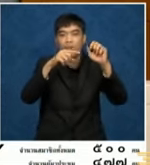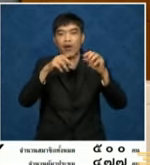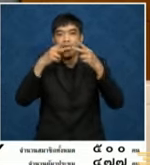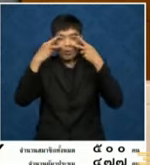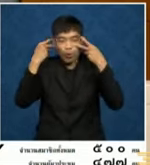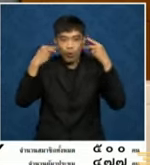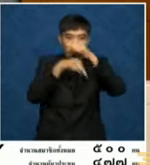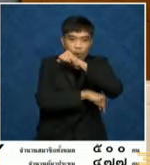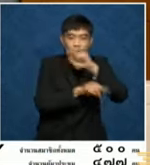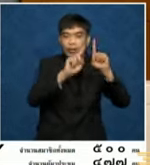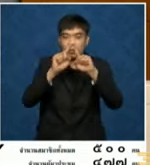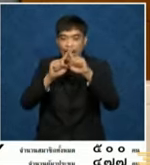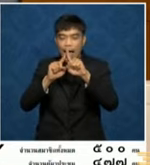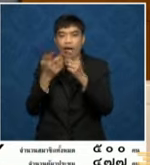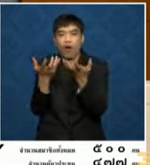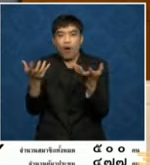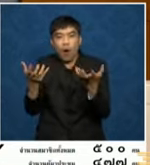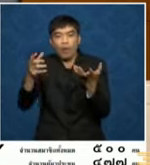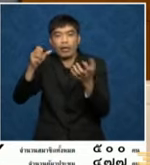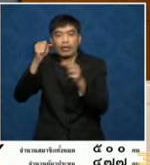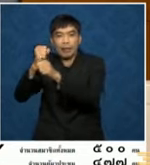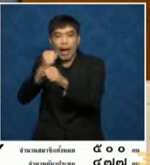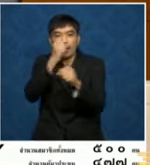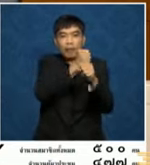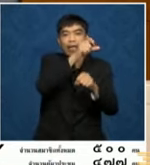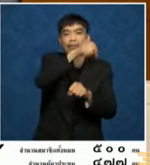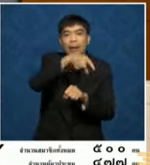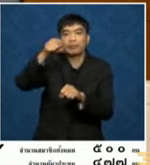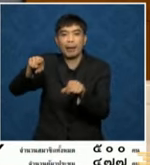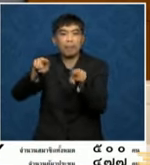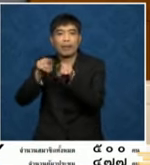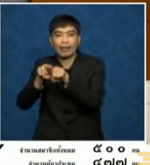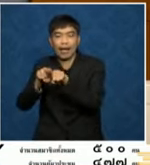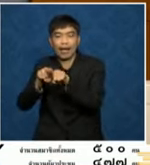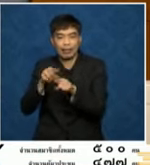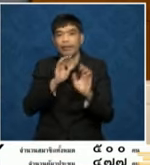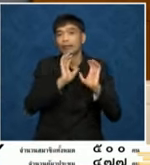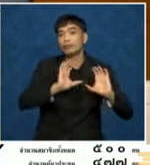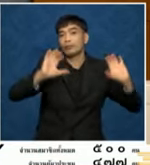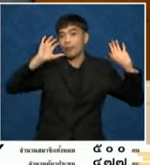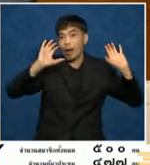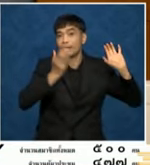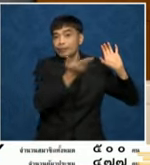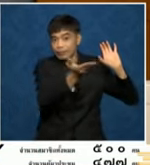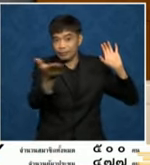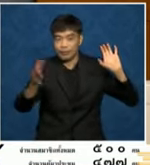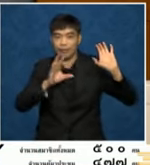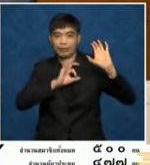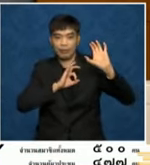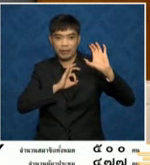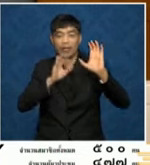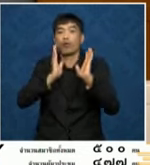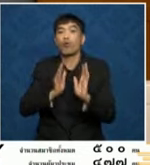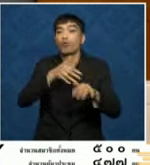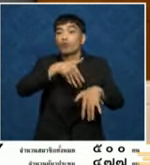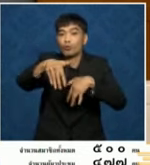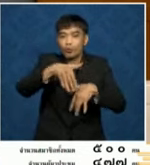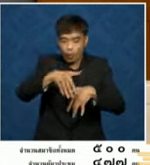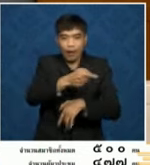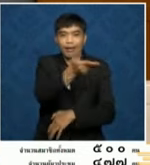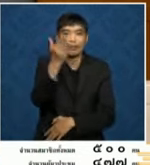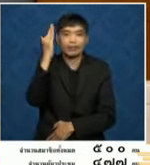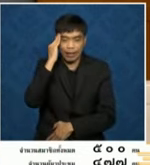ได้รับผมต้องเรียนอย่างนี้ครับว่าในขณะนี้เนี่ยรัฐบาลเองรวมถึงท่านสมาชิกเองด้วยและพี่น้องประชาชนทุกคนรับทราบดีครับถึงภั